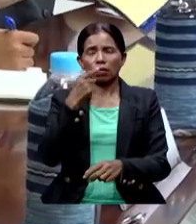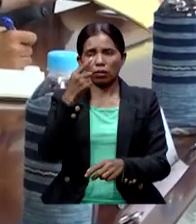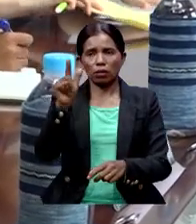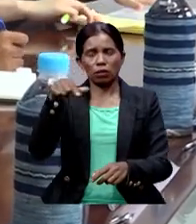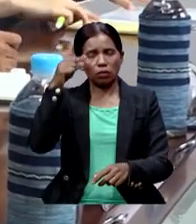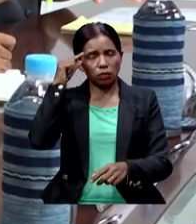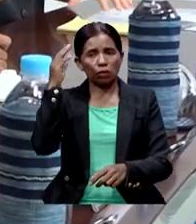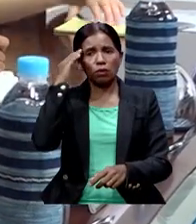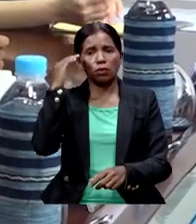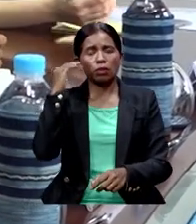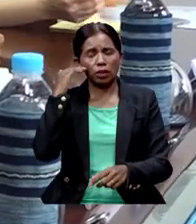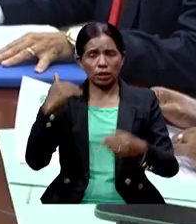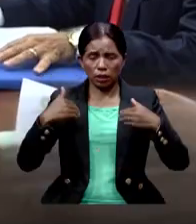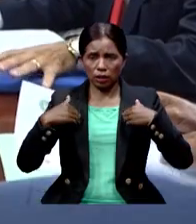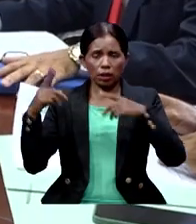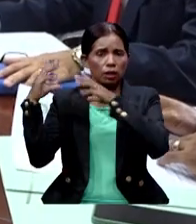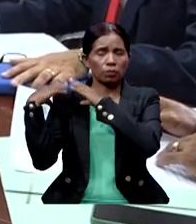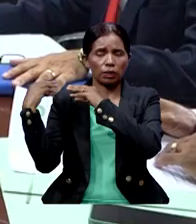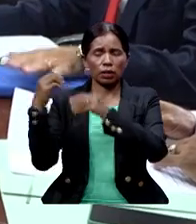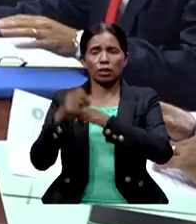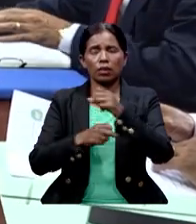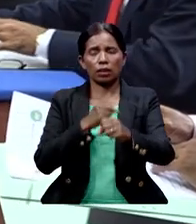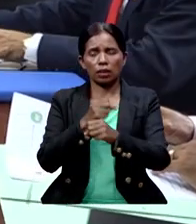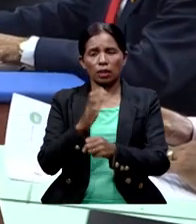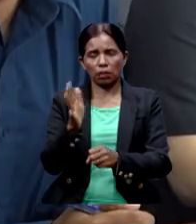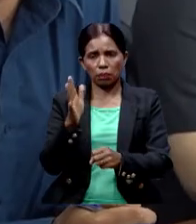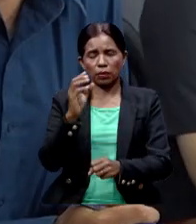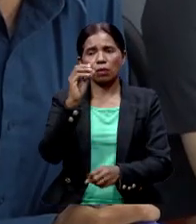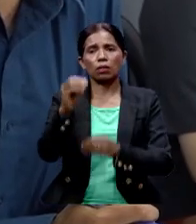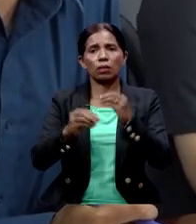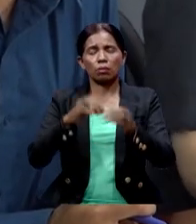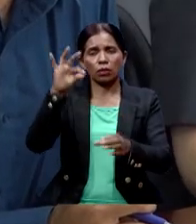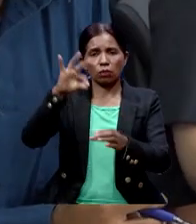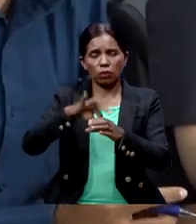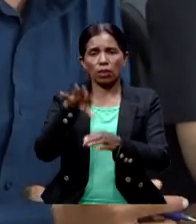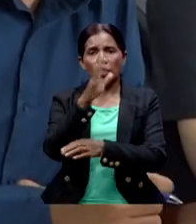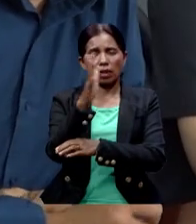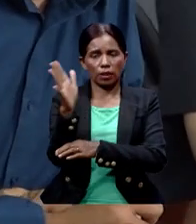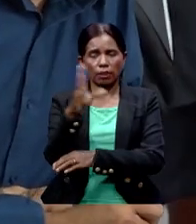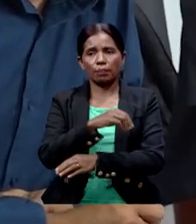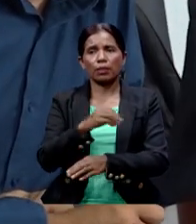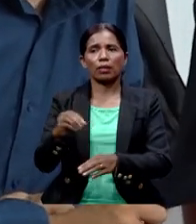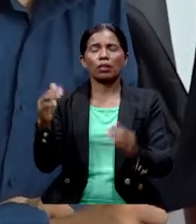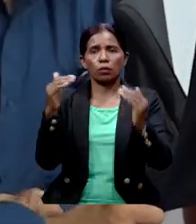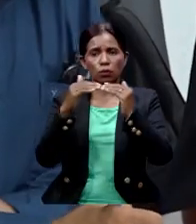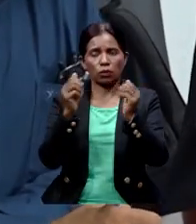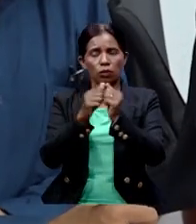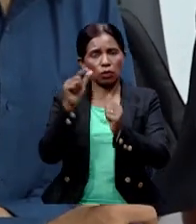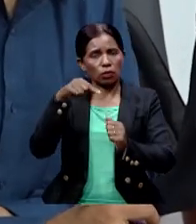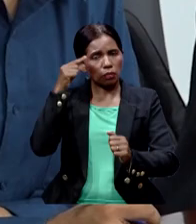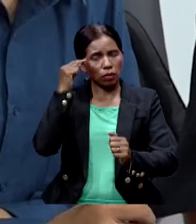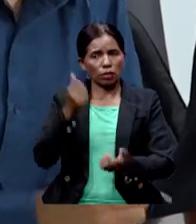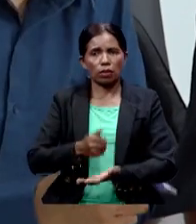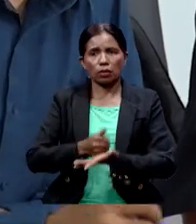Guvernul Coreea și experiență din în limanul ona conabacura Aihorish, tangne i-a surumutu o sefi Guvernul ne, Kualia liu conabatu